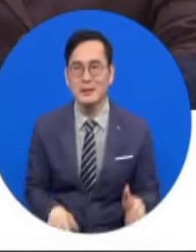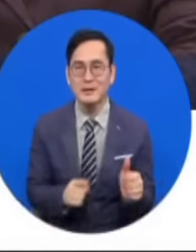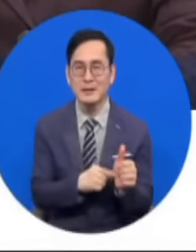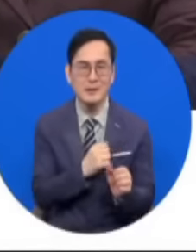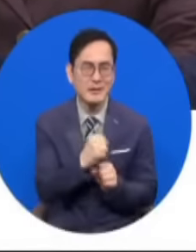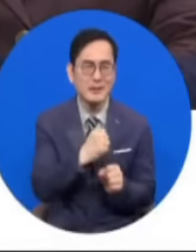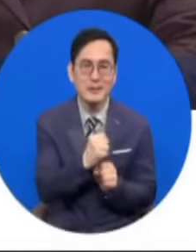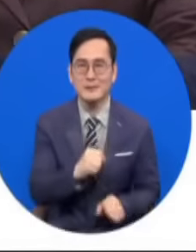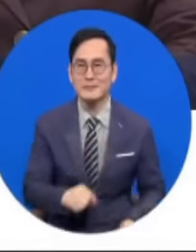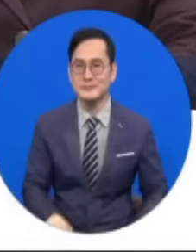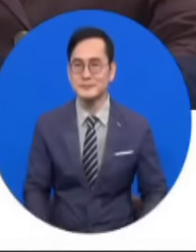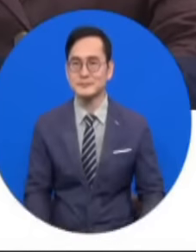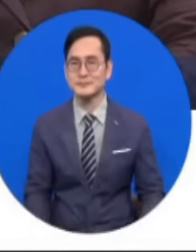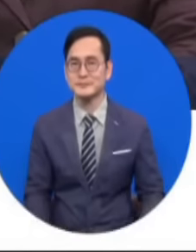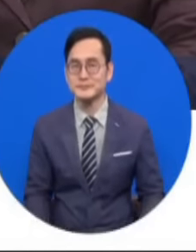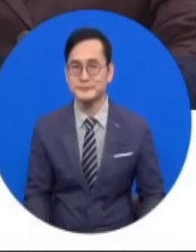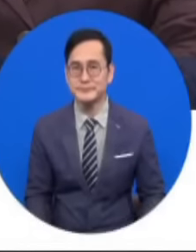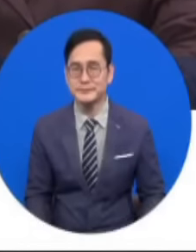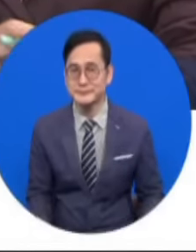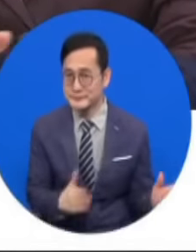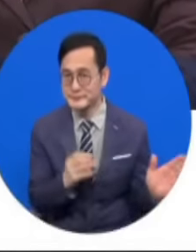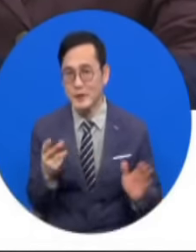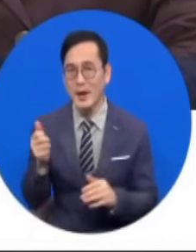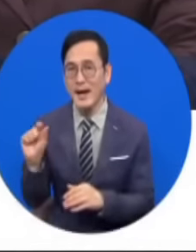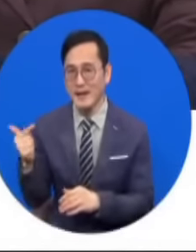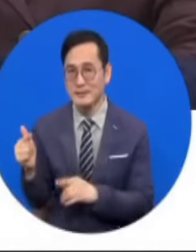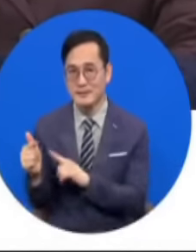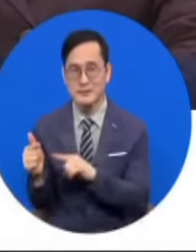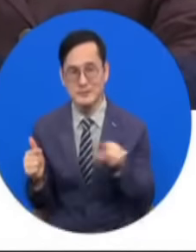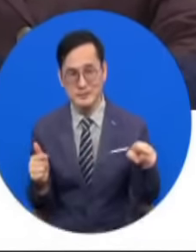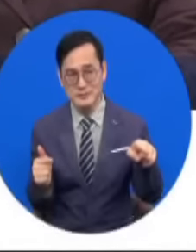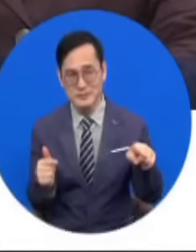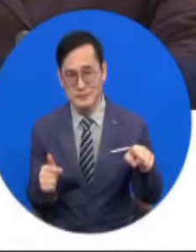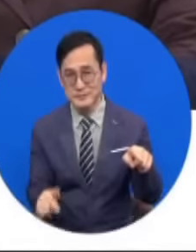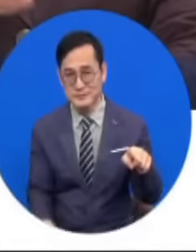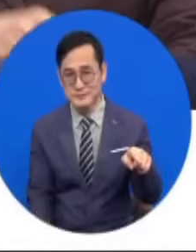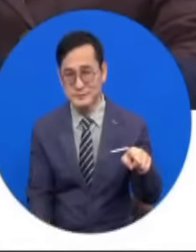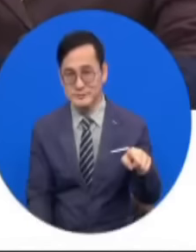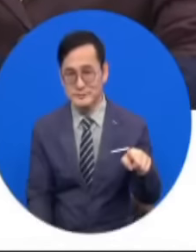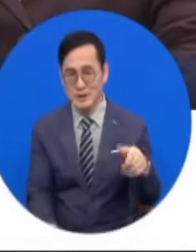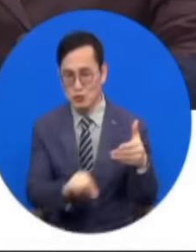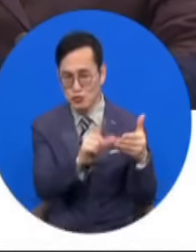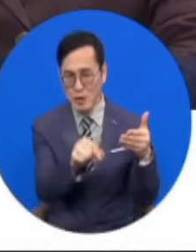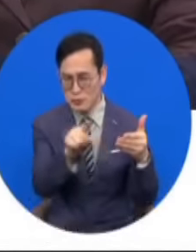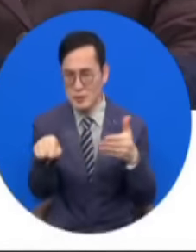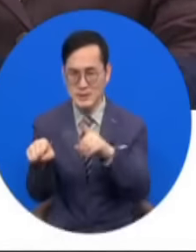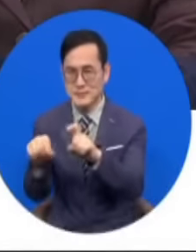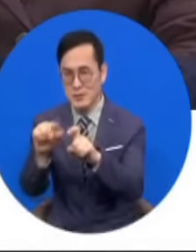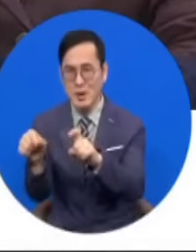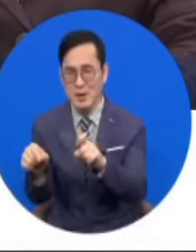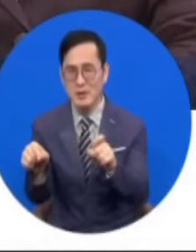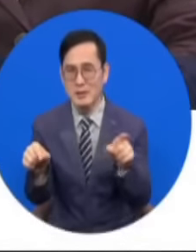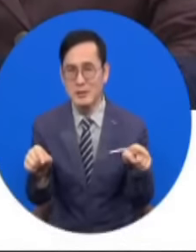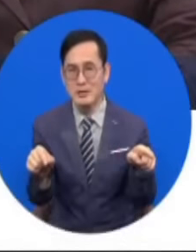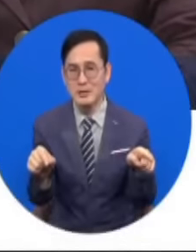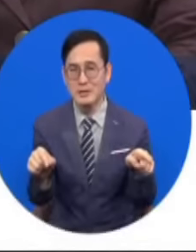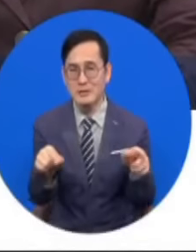뭐 9월 11월 위기설 얘기를 했는데 이제 물론 일심이 나올 예정으로 되어 있는 재판들이 있기 때문에